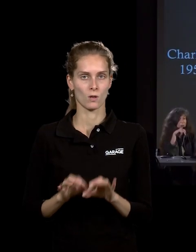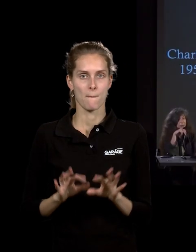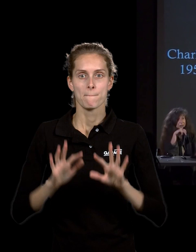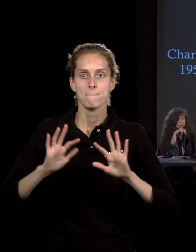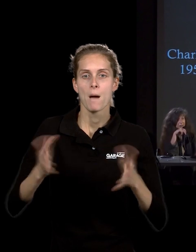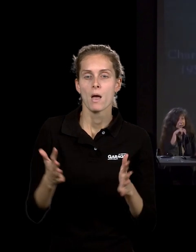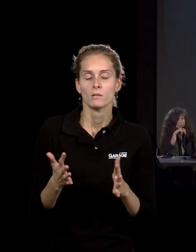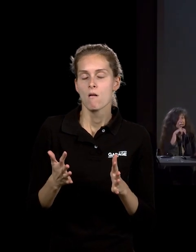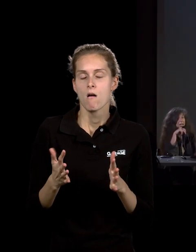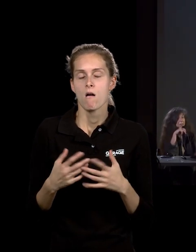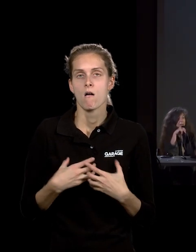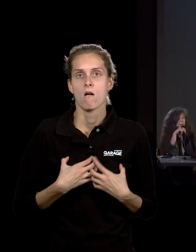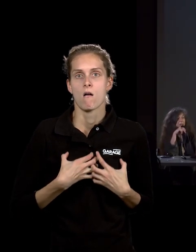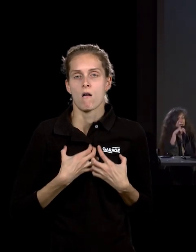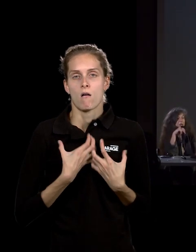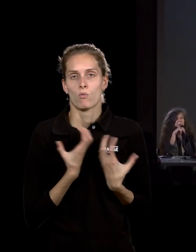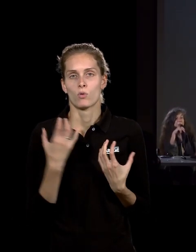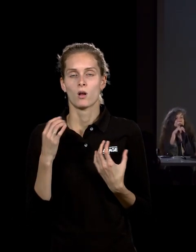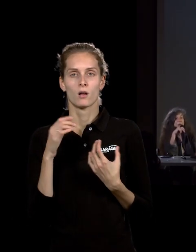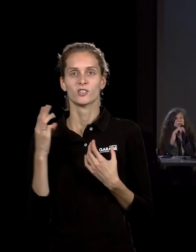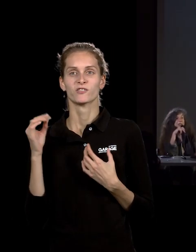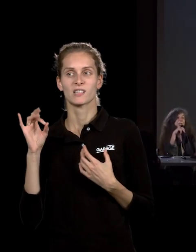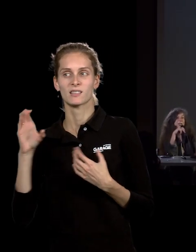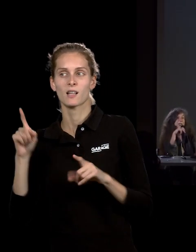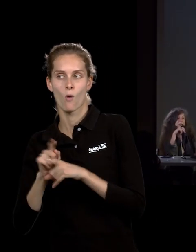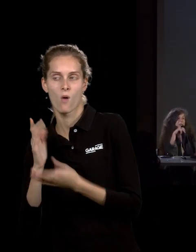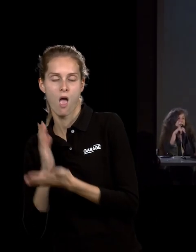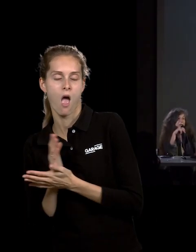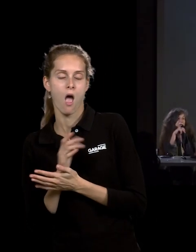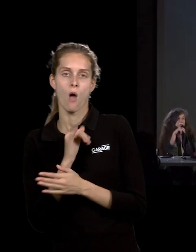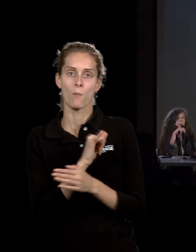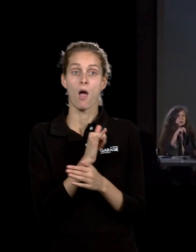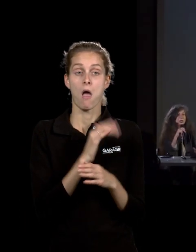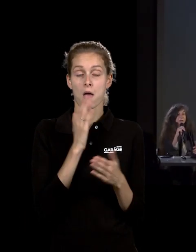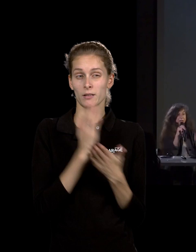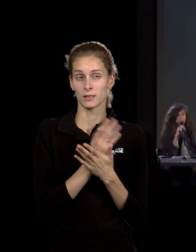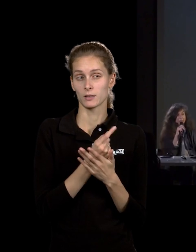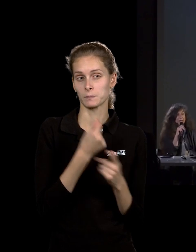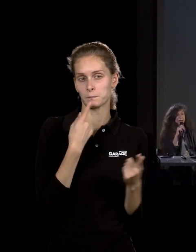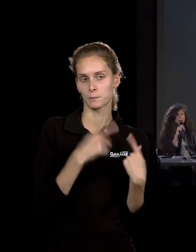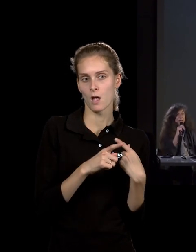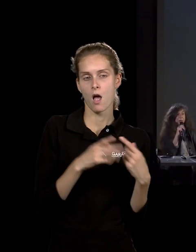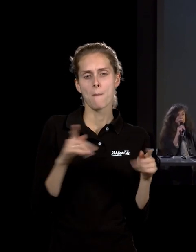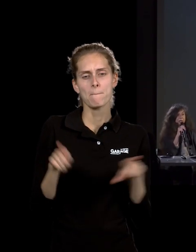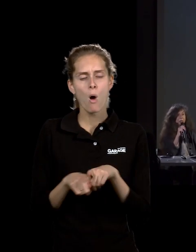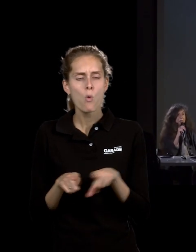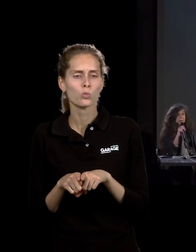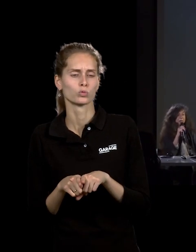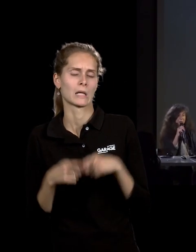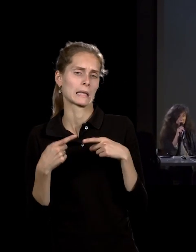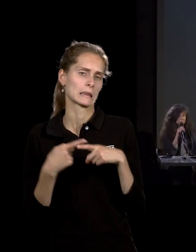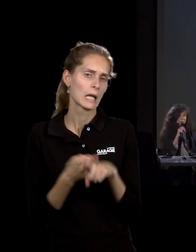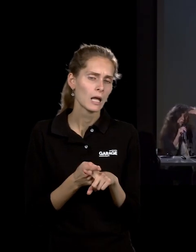мусором у Швитерса, наверное. При этом есть достаточно похожие техники, да, и действительно достаточно похожая игра. Очень важный